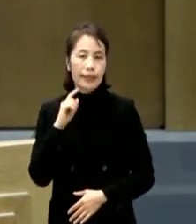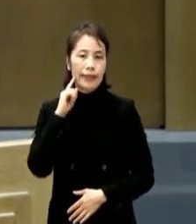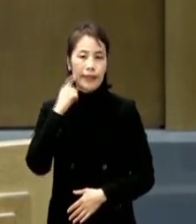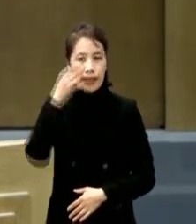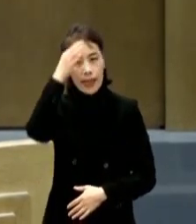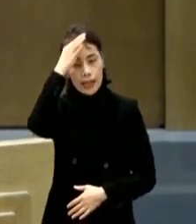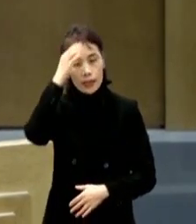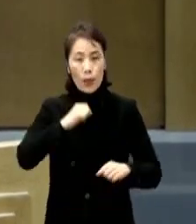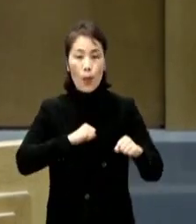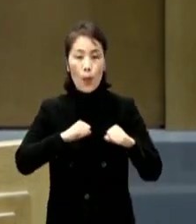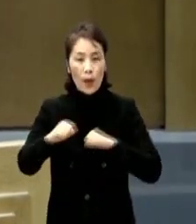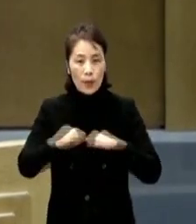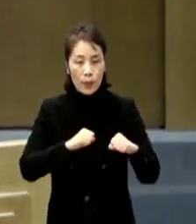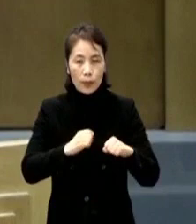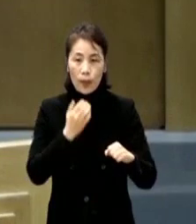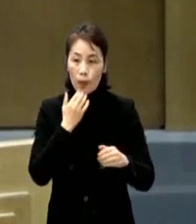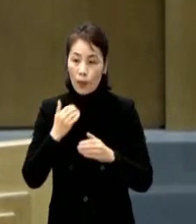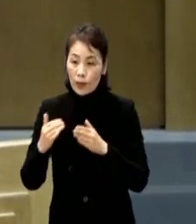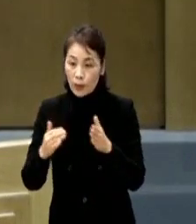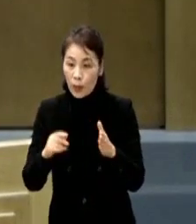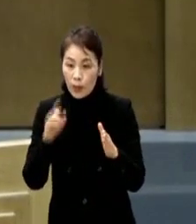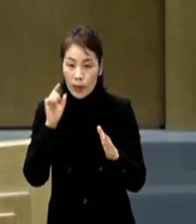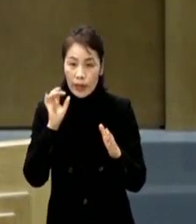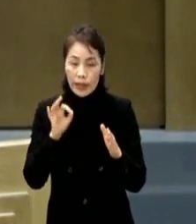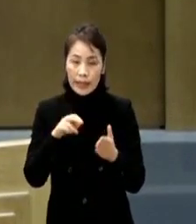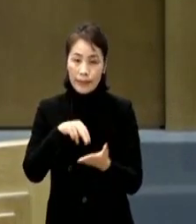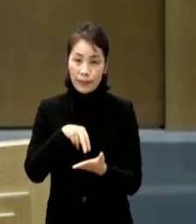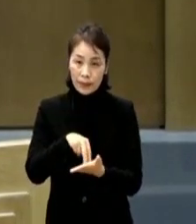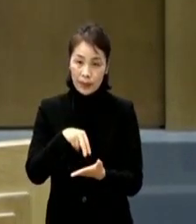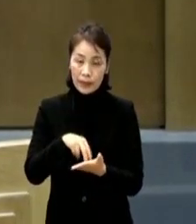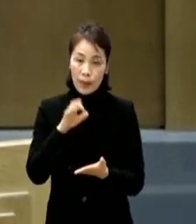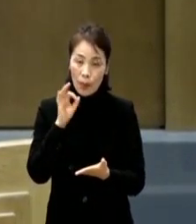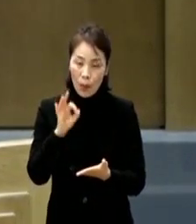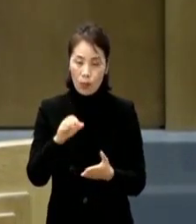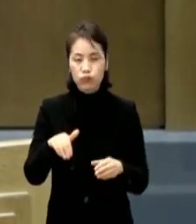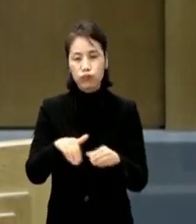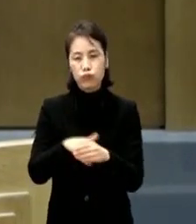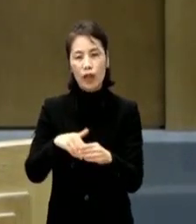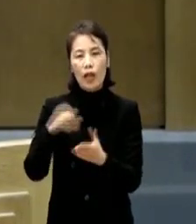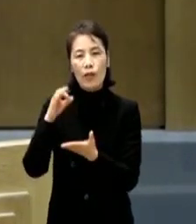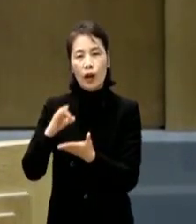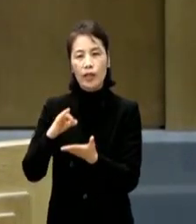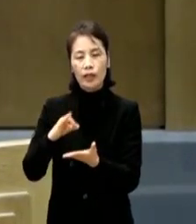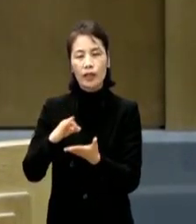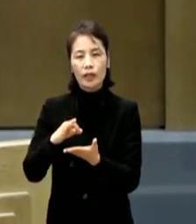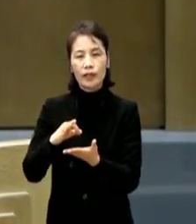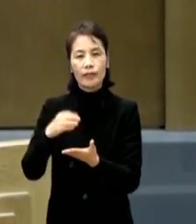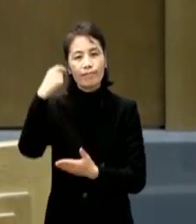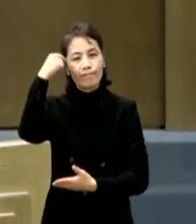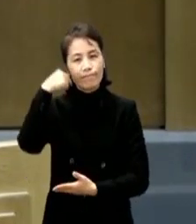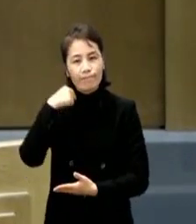하고 도민은 그 결과로 창출되는 문화적 가치를 향유했습니다.